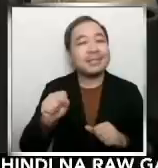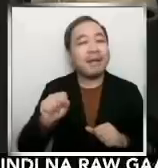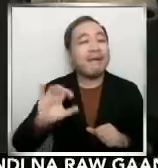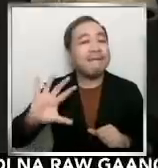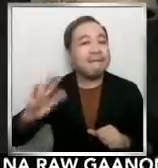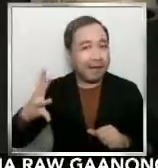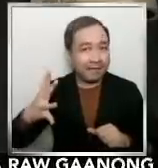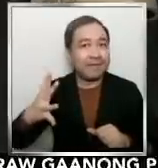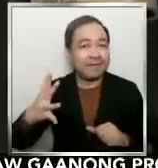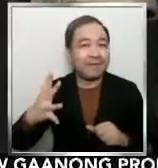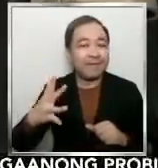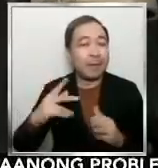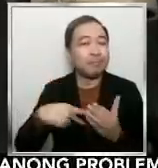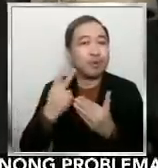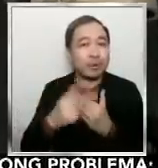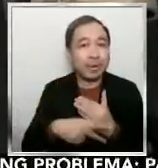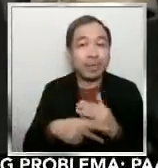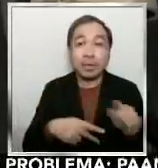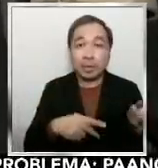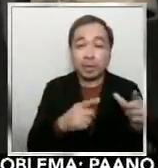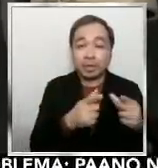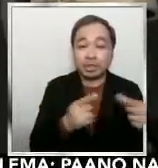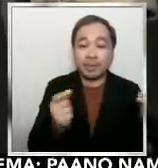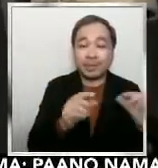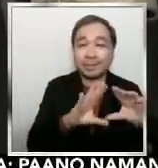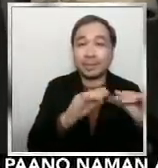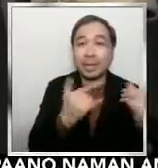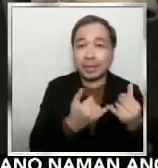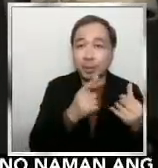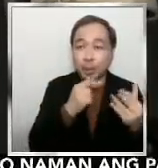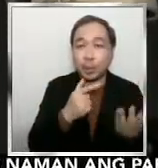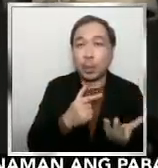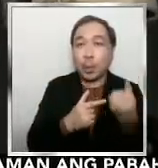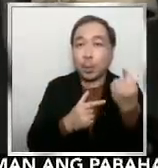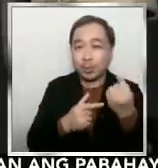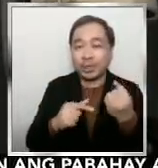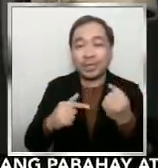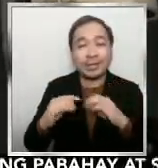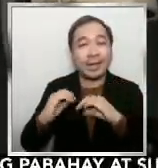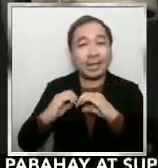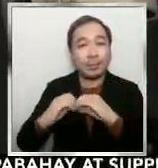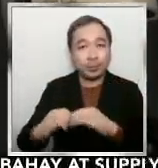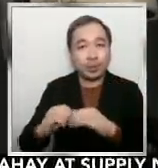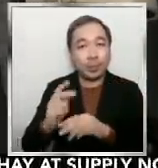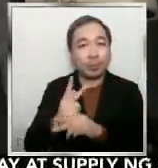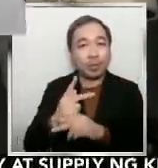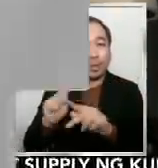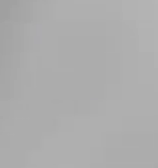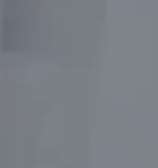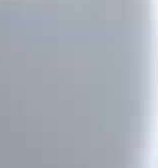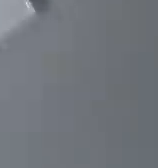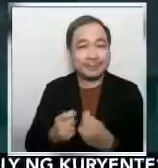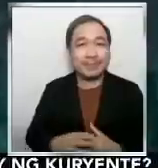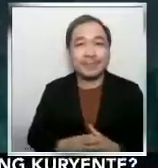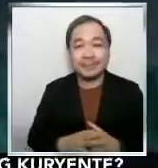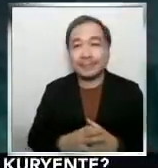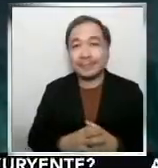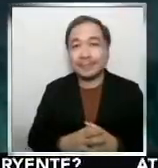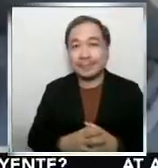na nagmamay-ari sa Voltes 5 ang Kapuso production team. Yan ang chika ni Nelson Canlas.